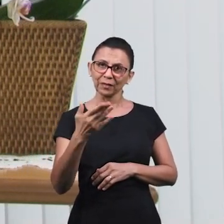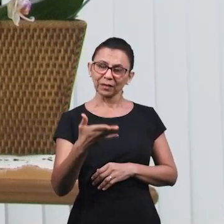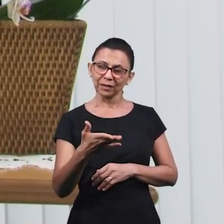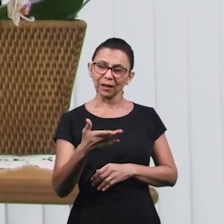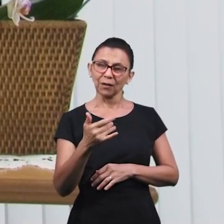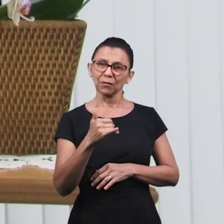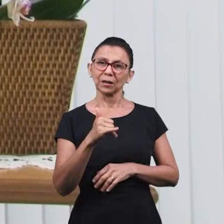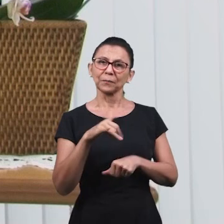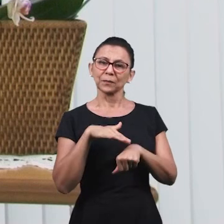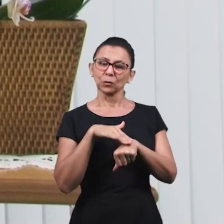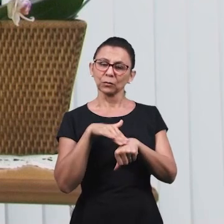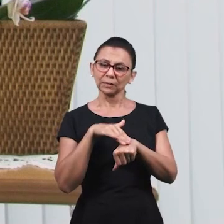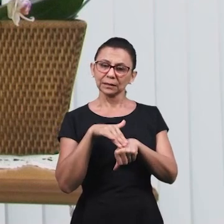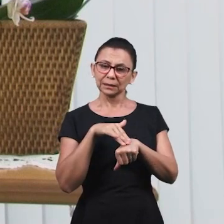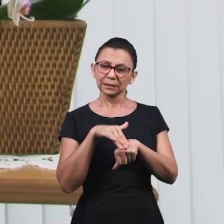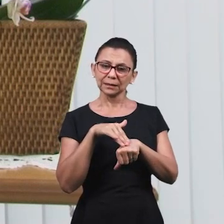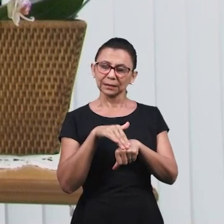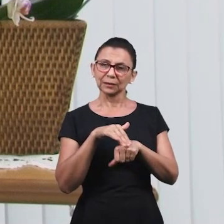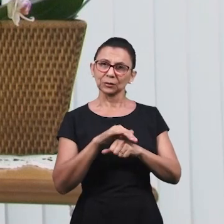disait aux disciples